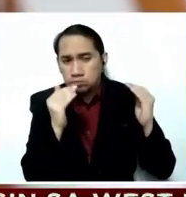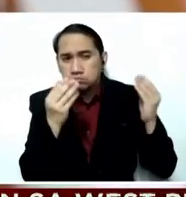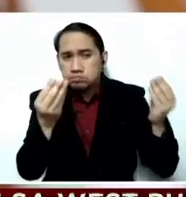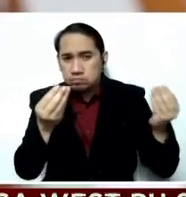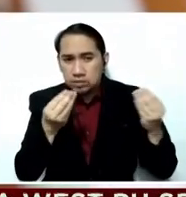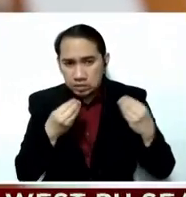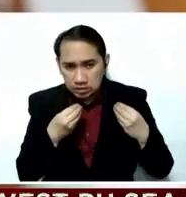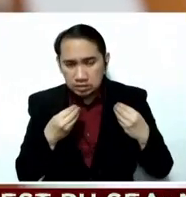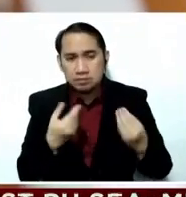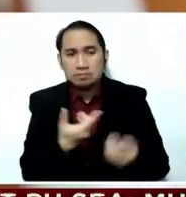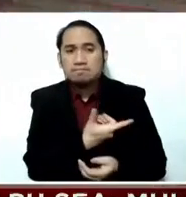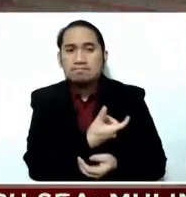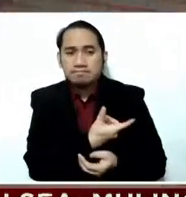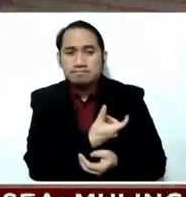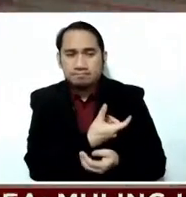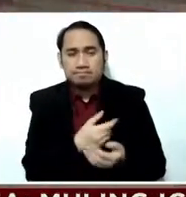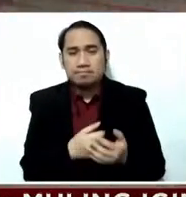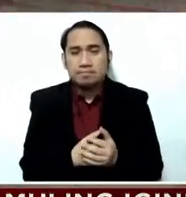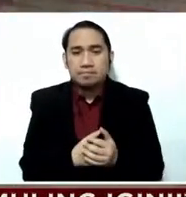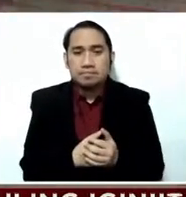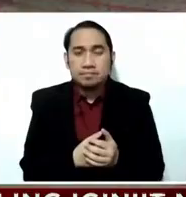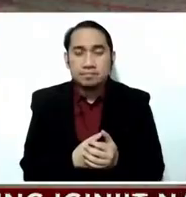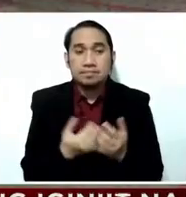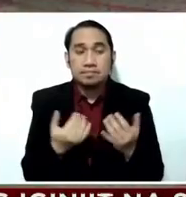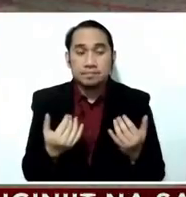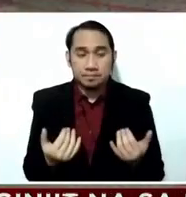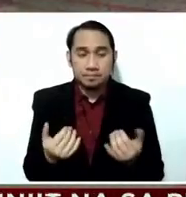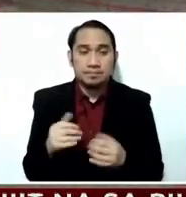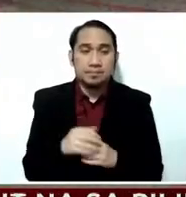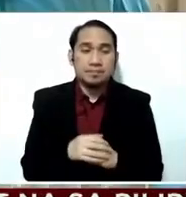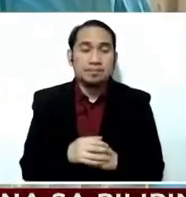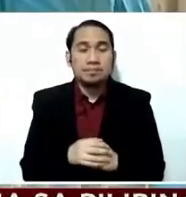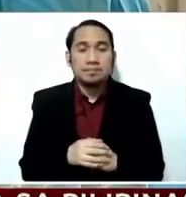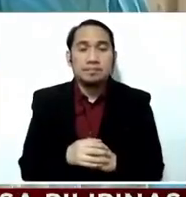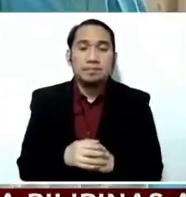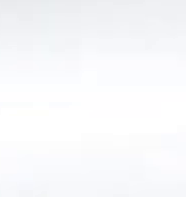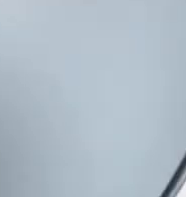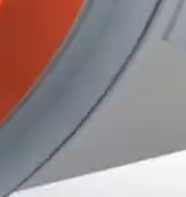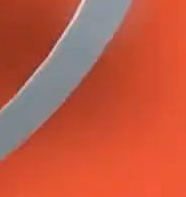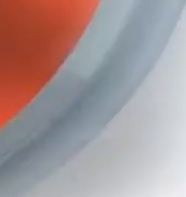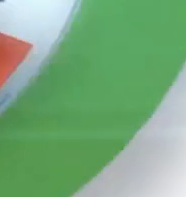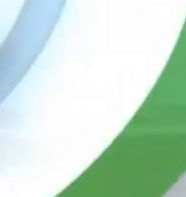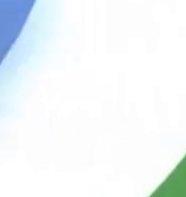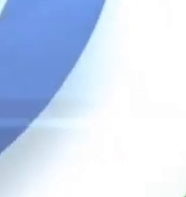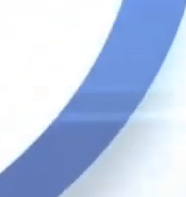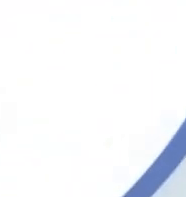COVID-19 vaccines. Adrian Ayalin, ABS-CBN News.